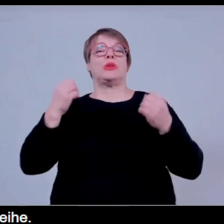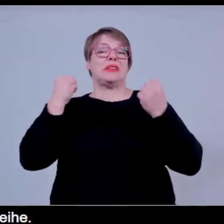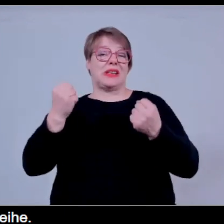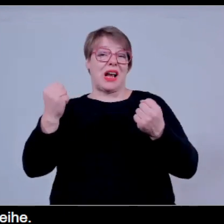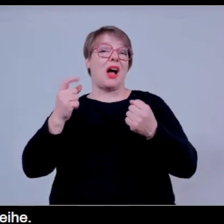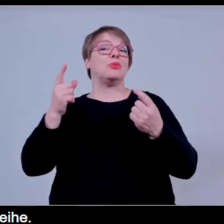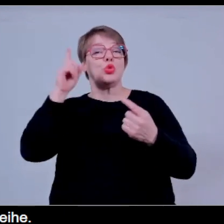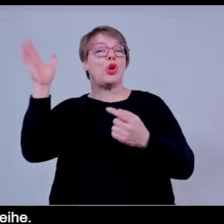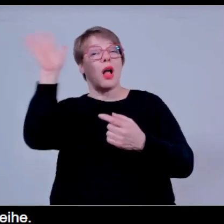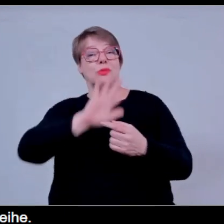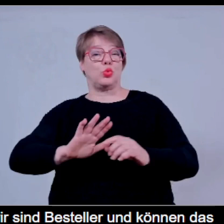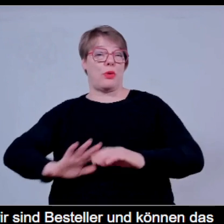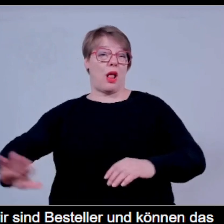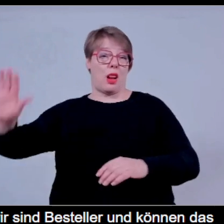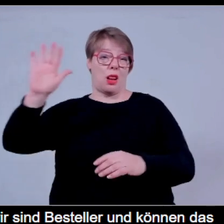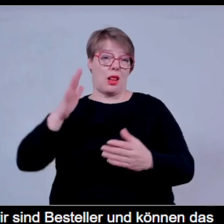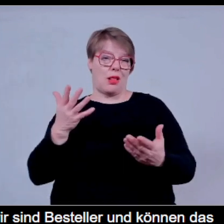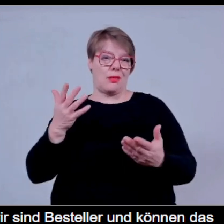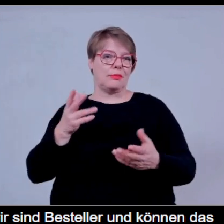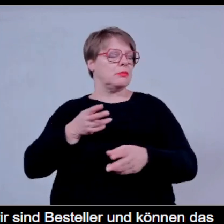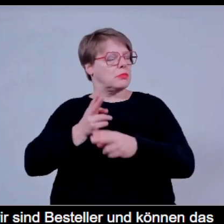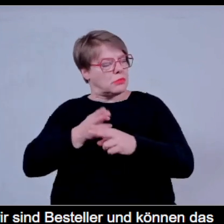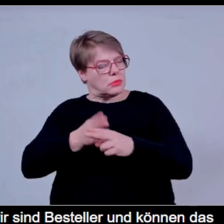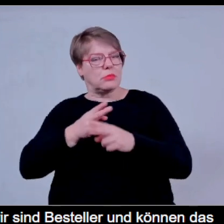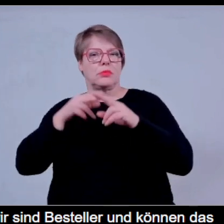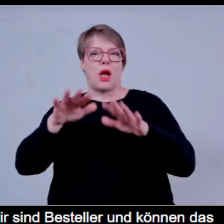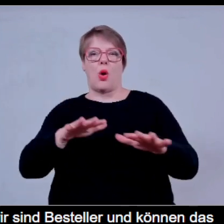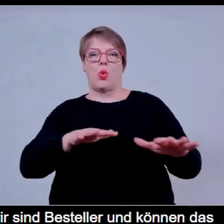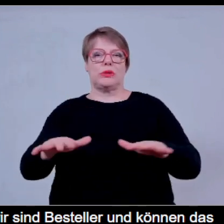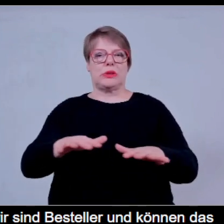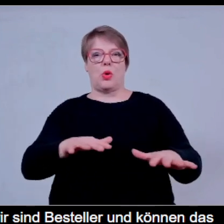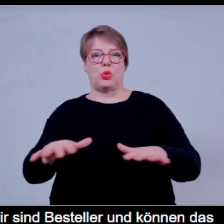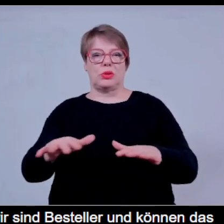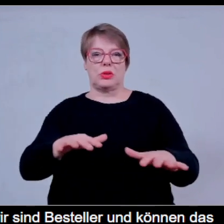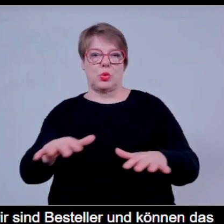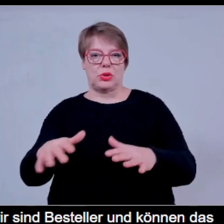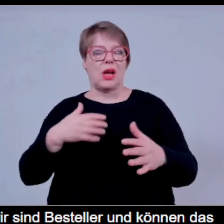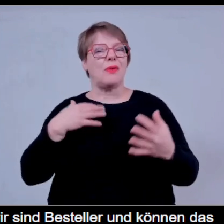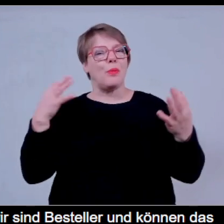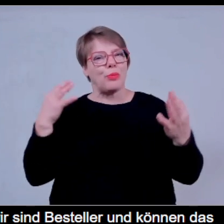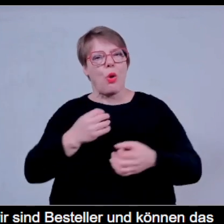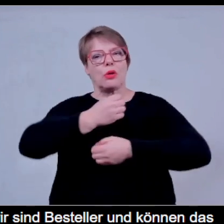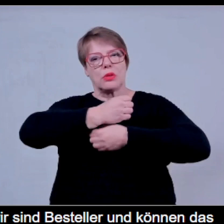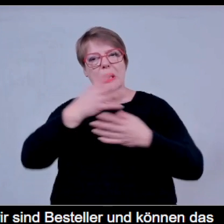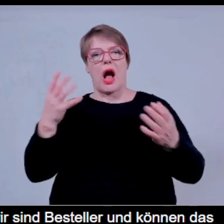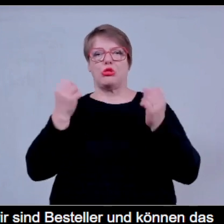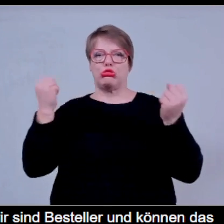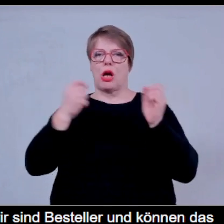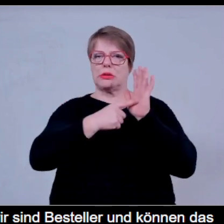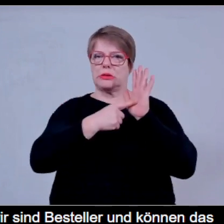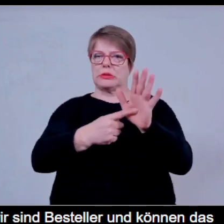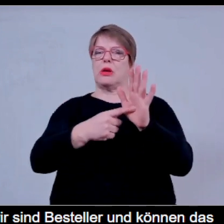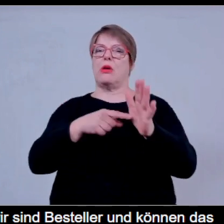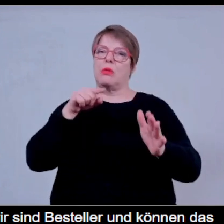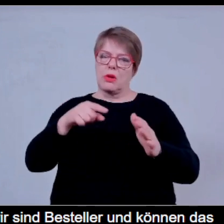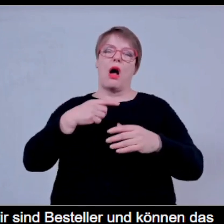weiter mit den geplanten Verbunderweiterungen im MVV. Und beim VGN zum Dezember 23 sollen zudem noch mehr